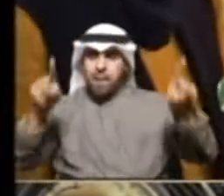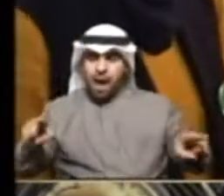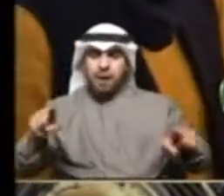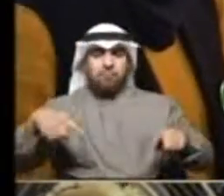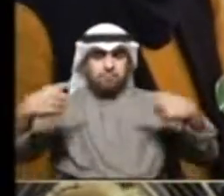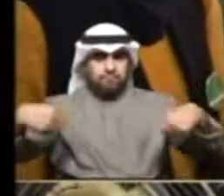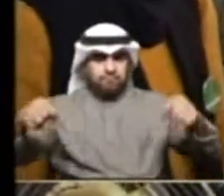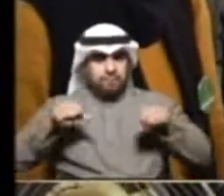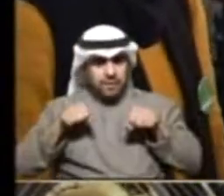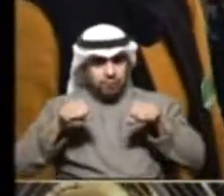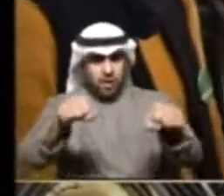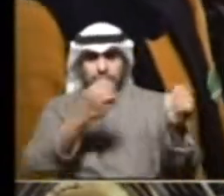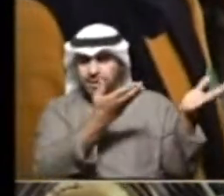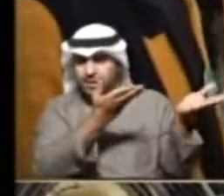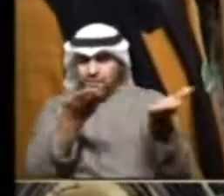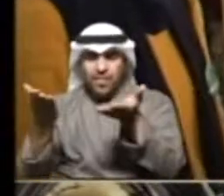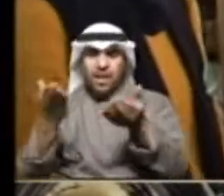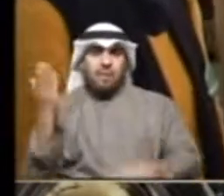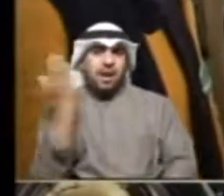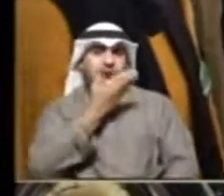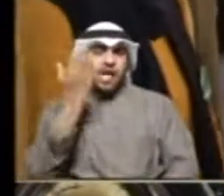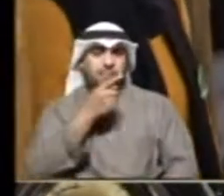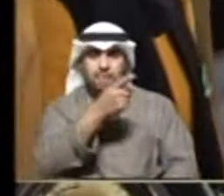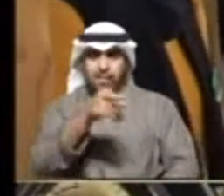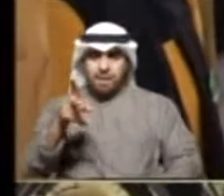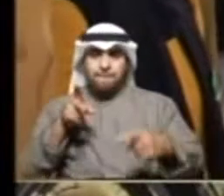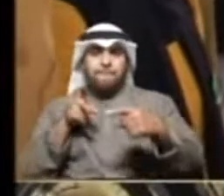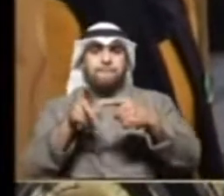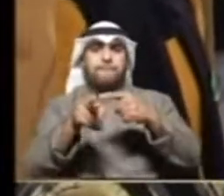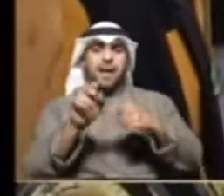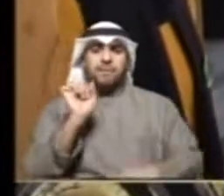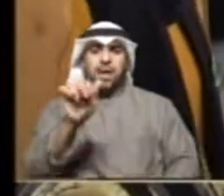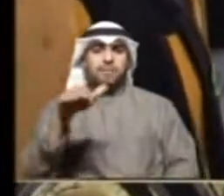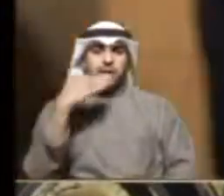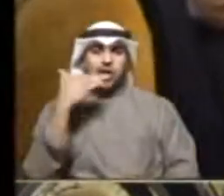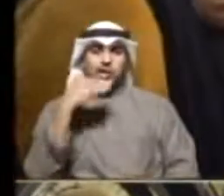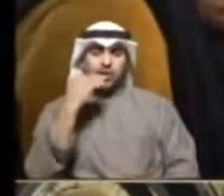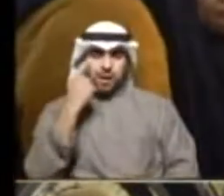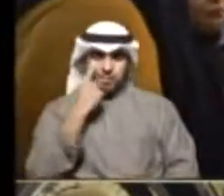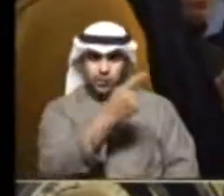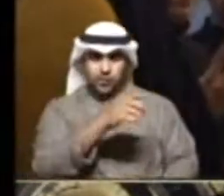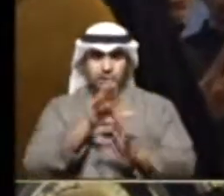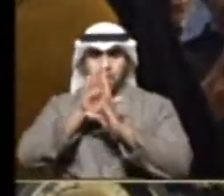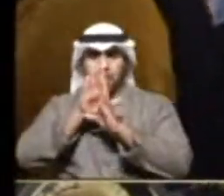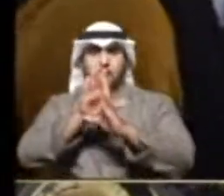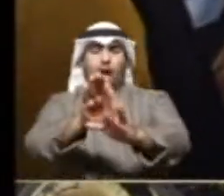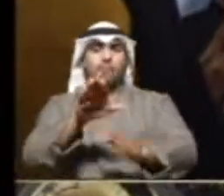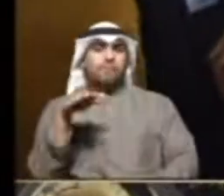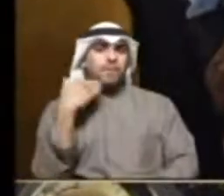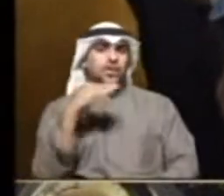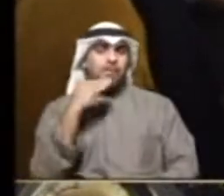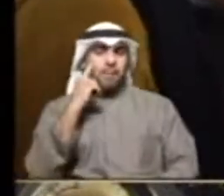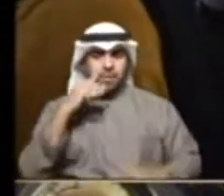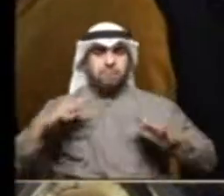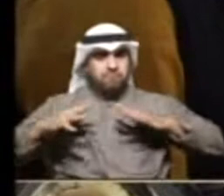ورعاه. وقد افتتح وزير الإعلام محمد الجبري فعاليات هذا المعرض الشبابي دعما لهذه الفئة في مسيرة